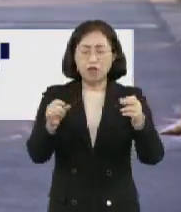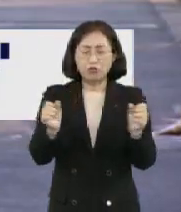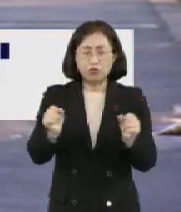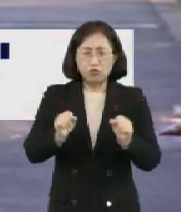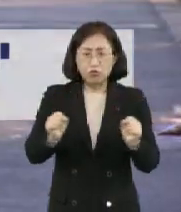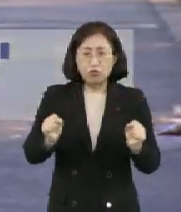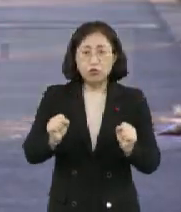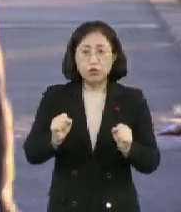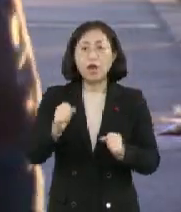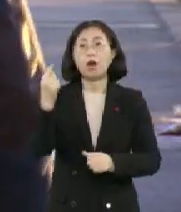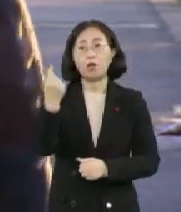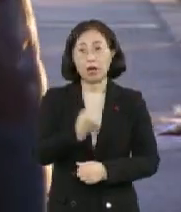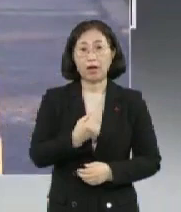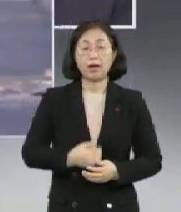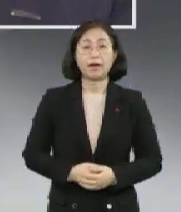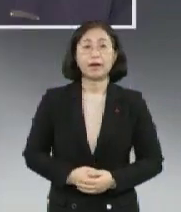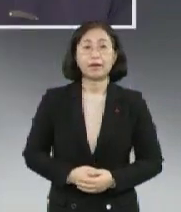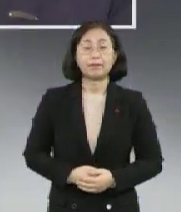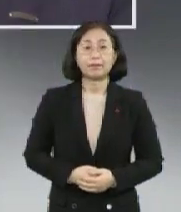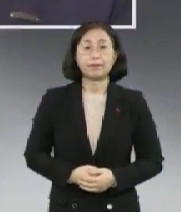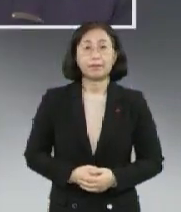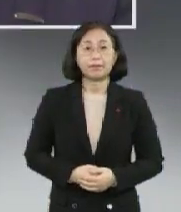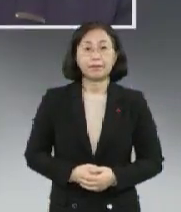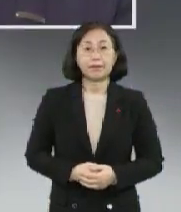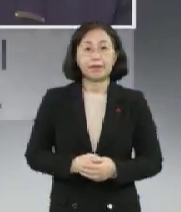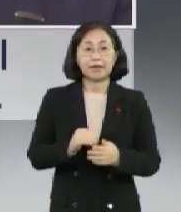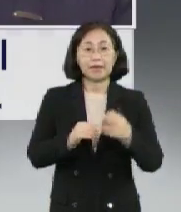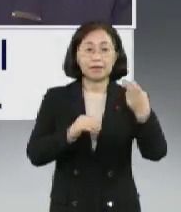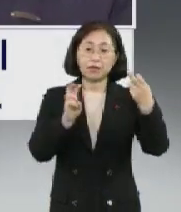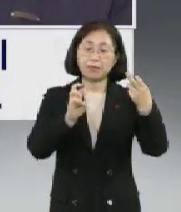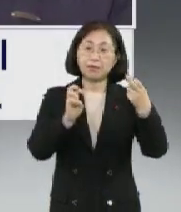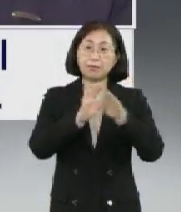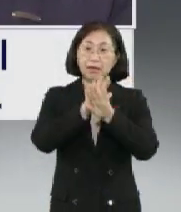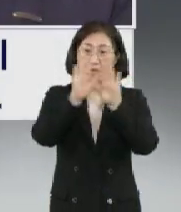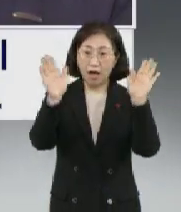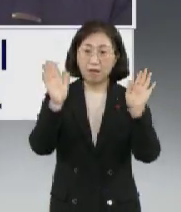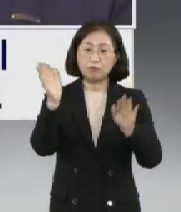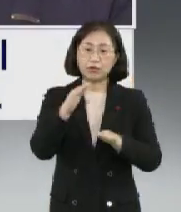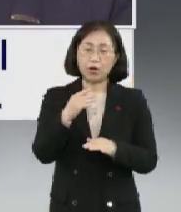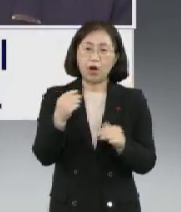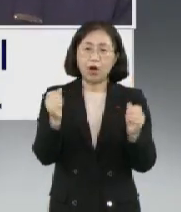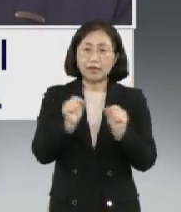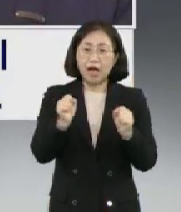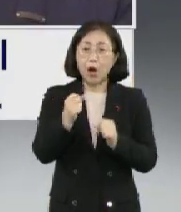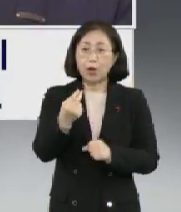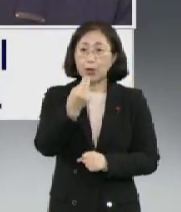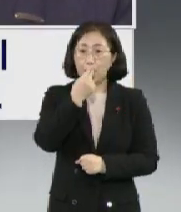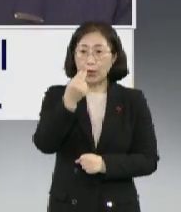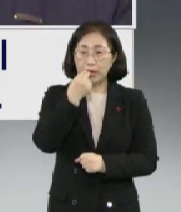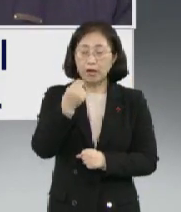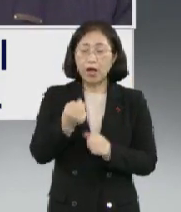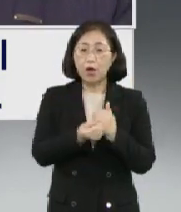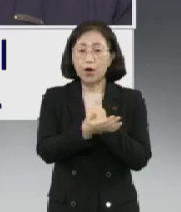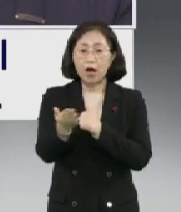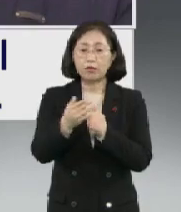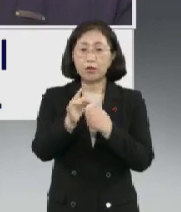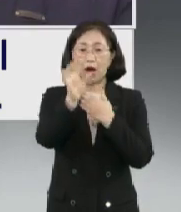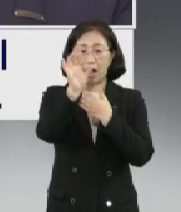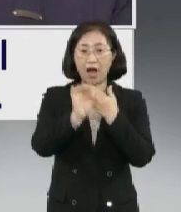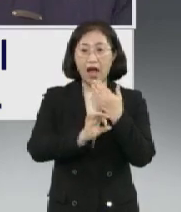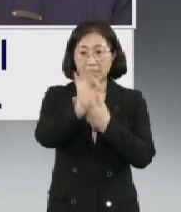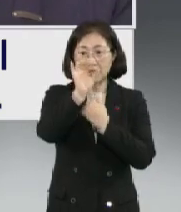매서운 한파가 찾아오겠습니다. 30일 낮부터는 또다시 찬 대륙 고기압의 영향을 받으면서 아침 기온이 크게